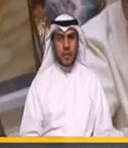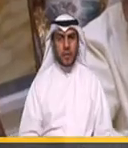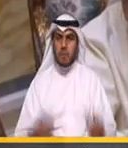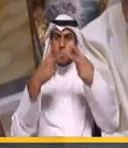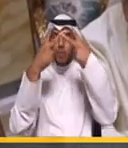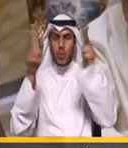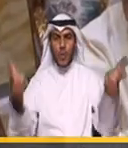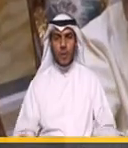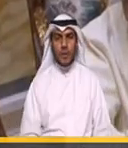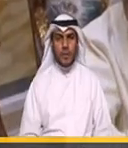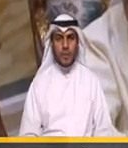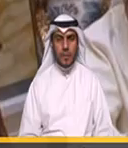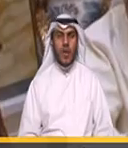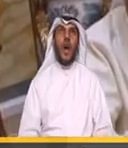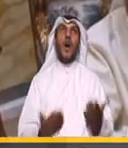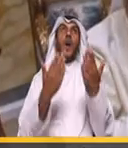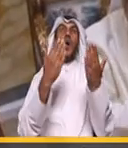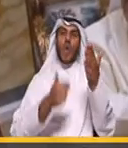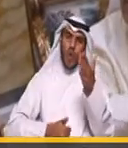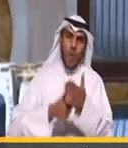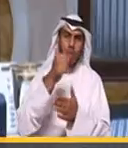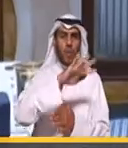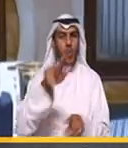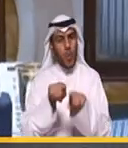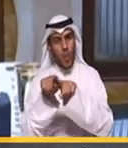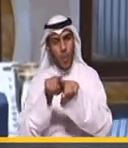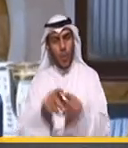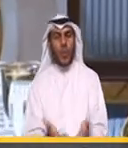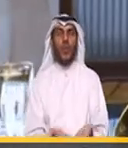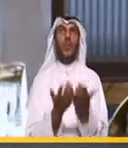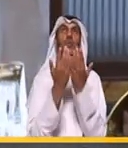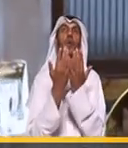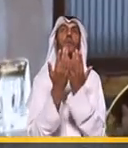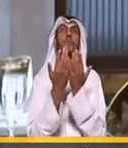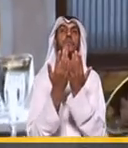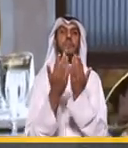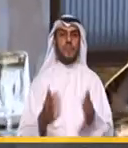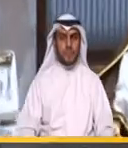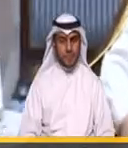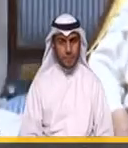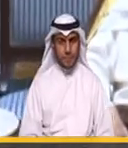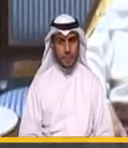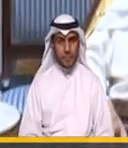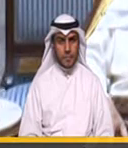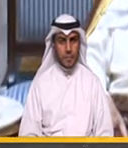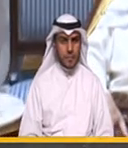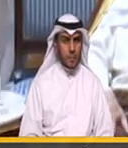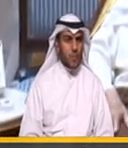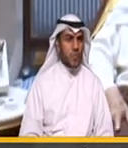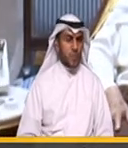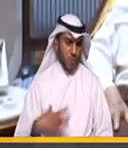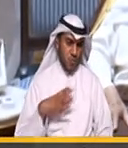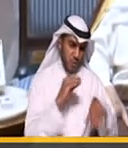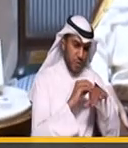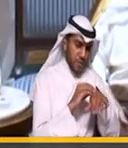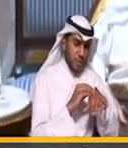إن الله يوفقكم يا أخوان. طول العمر افتح سموك ان